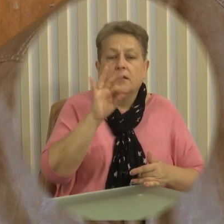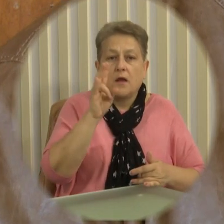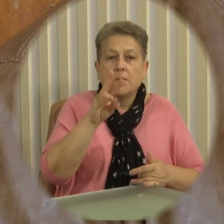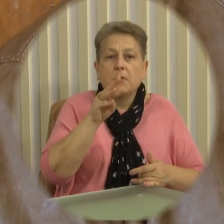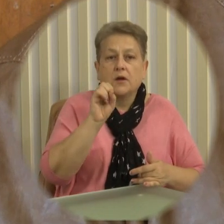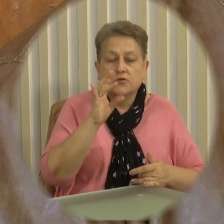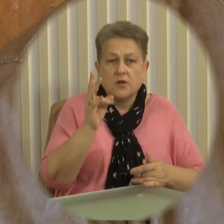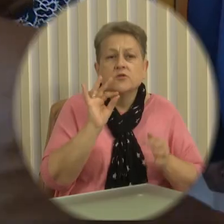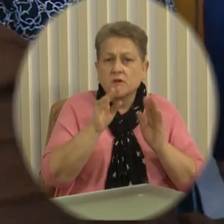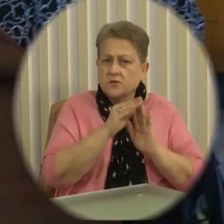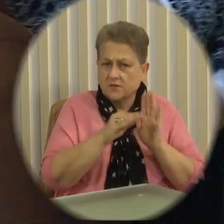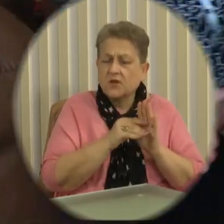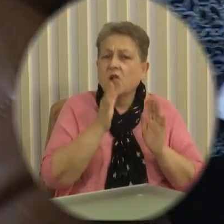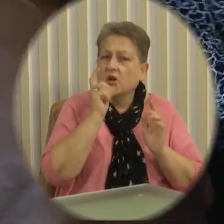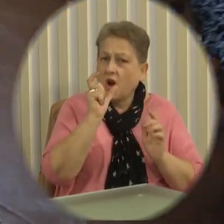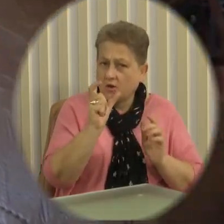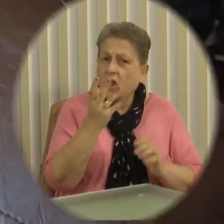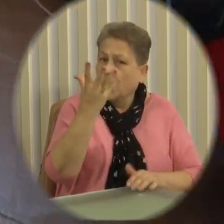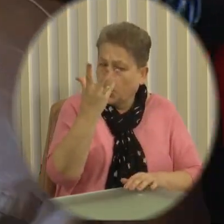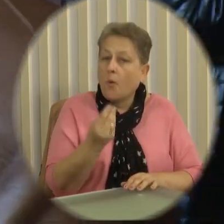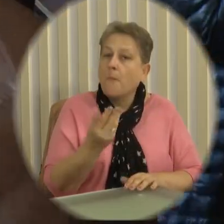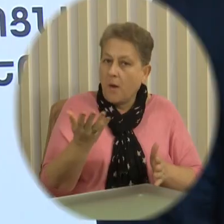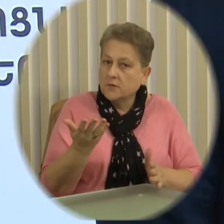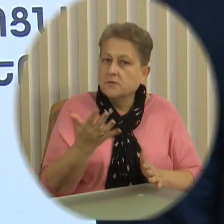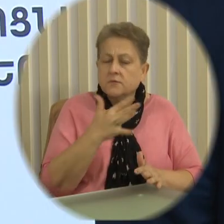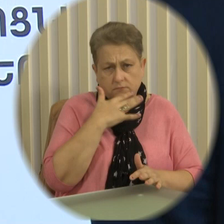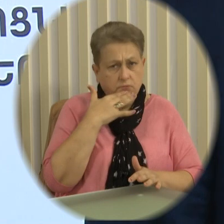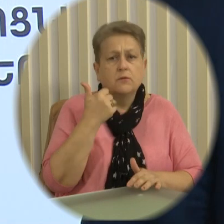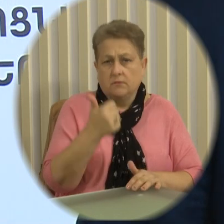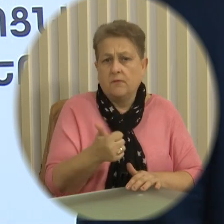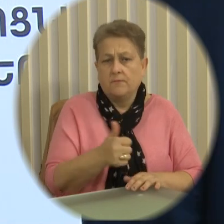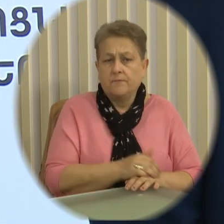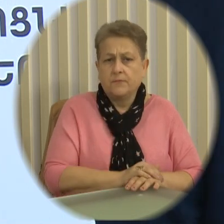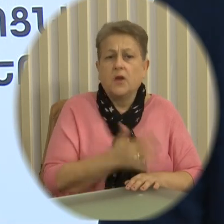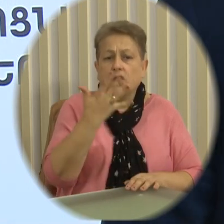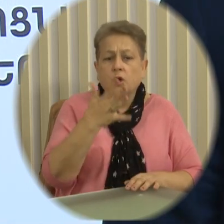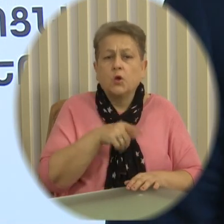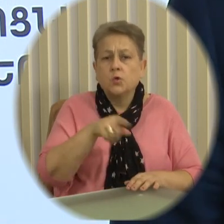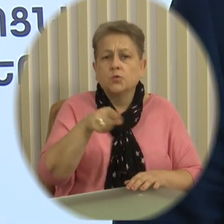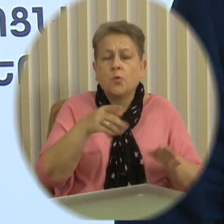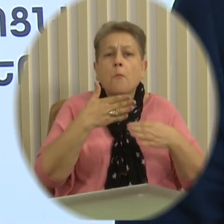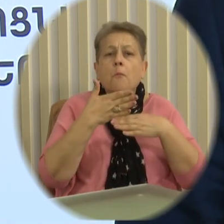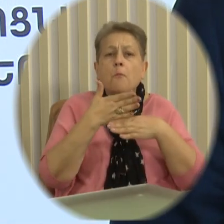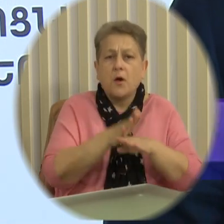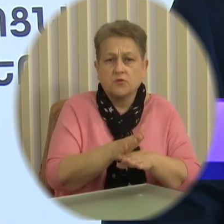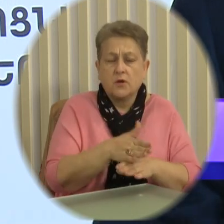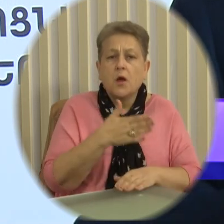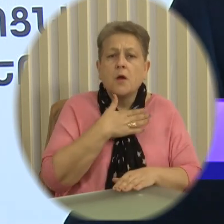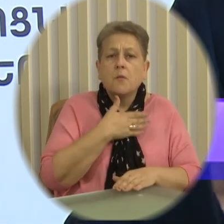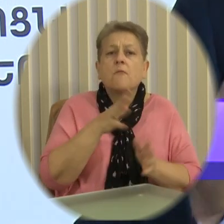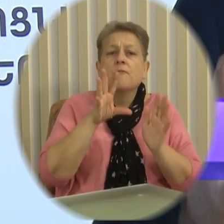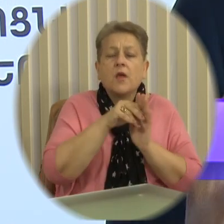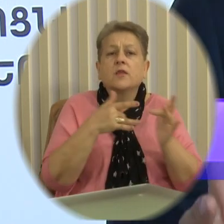ասում է. «Ճիշտ է, ծրագիրը կարճաժամկետ է, 5 օրյա, բայց գերհագեցած է։ 5 ճյուղերը, որ մենք բաժանել ենք, ներառում